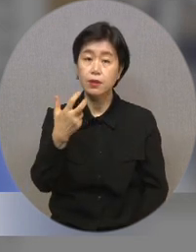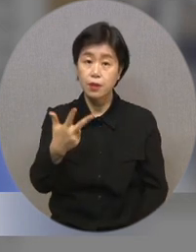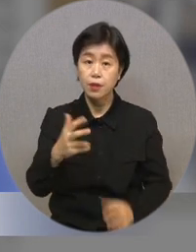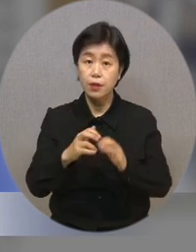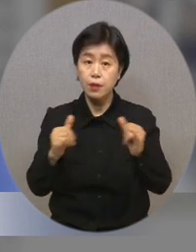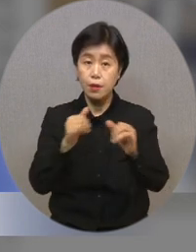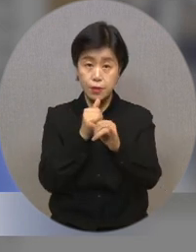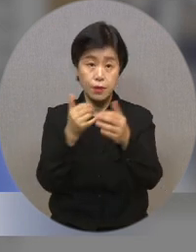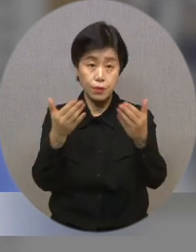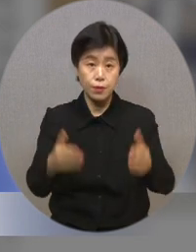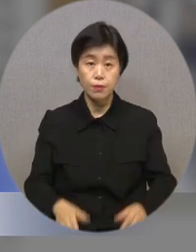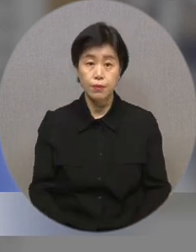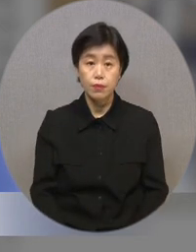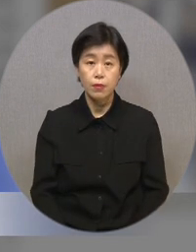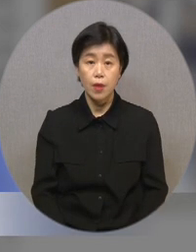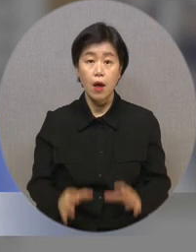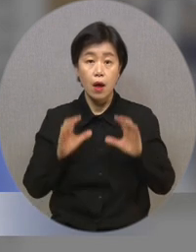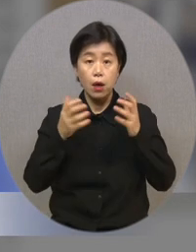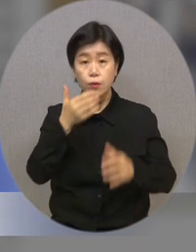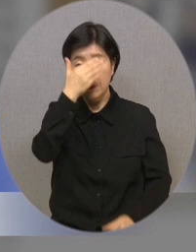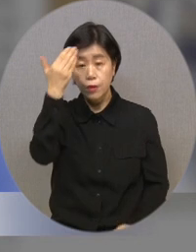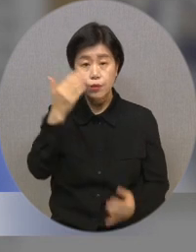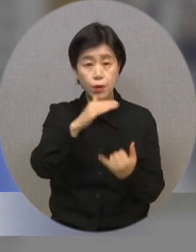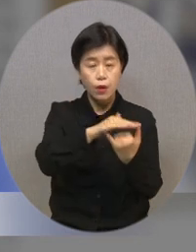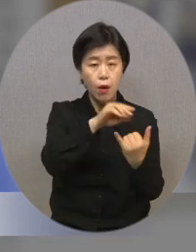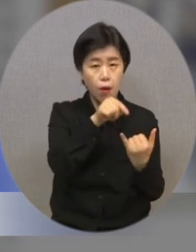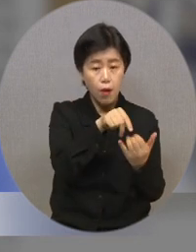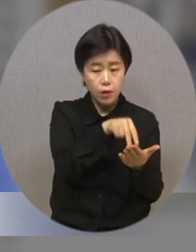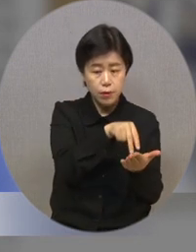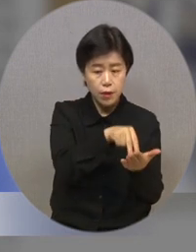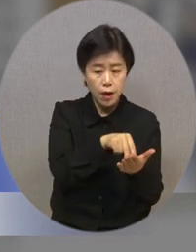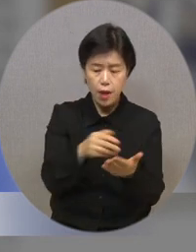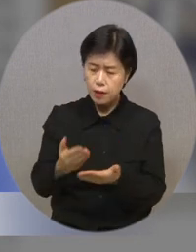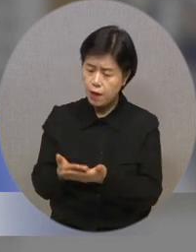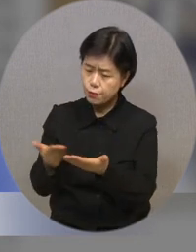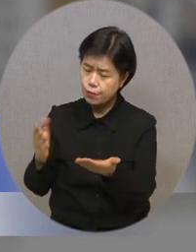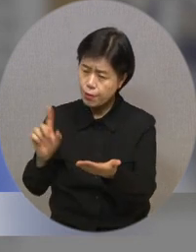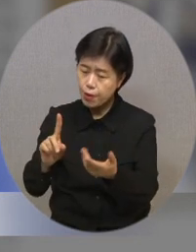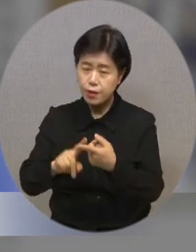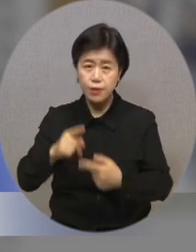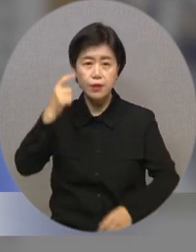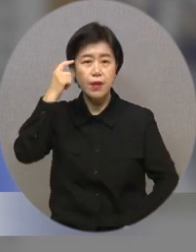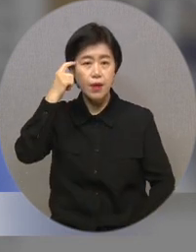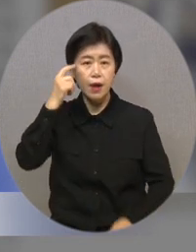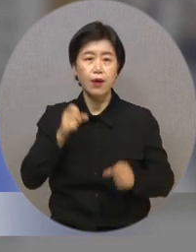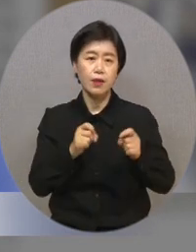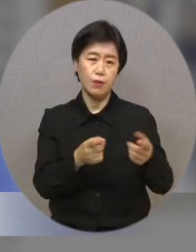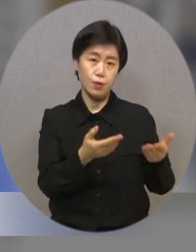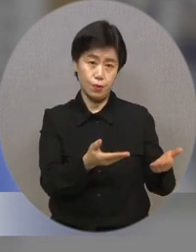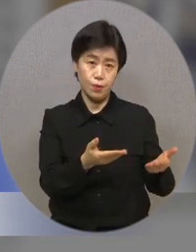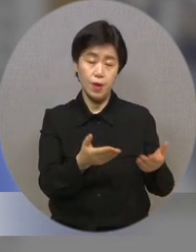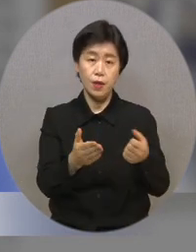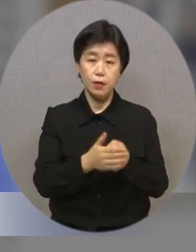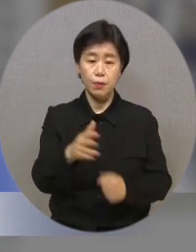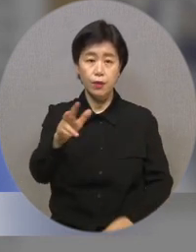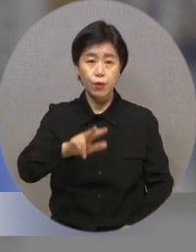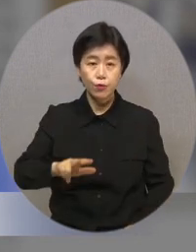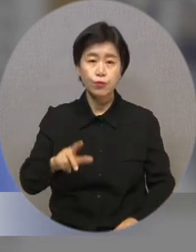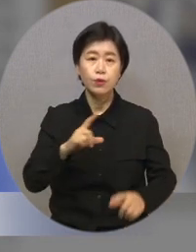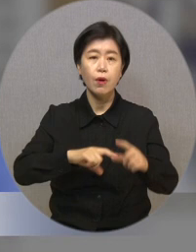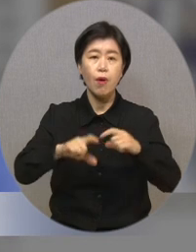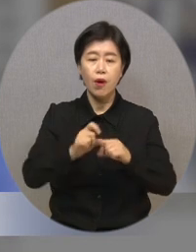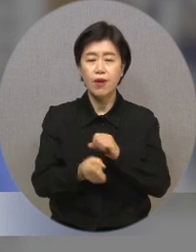이번 공모전이 아동 청소년이 나눔의 가치에 대해 생각하는 계기가 돼서이 나눔 문화가 전국에 더 확산됐으면